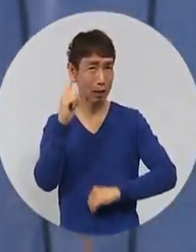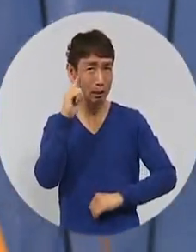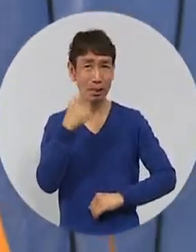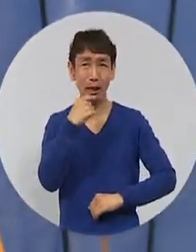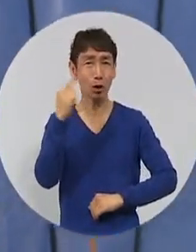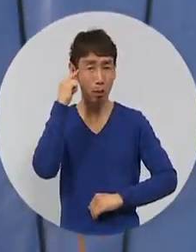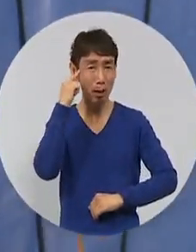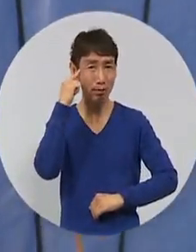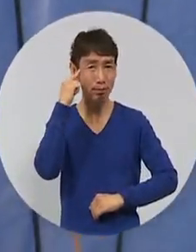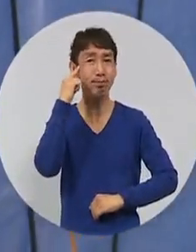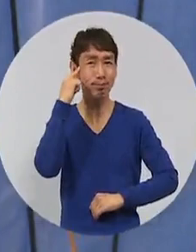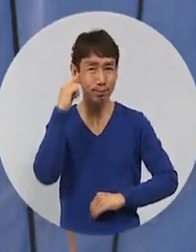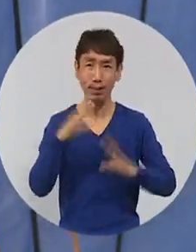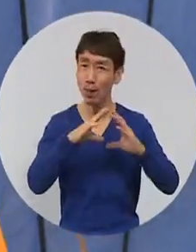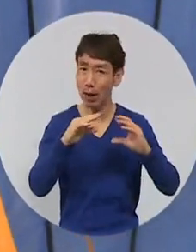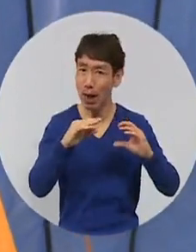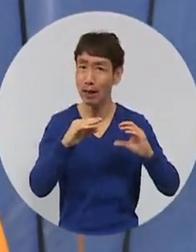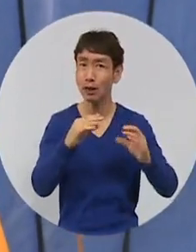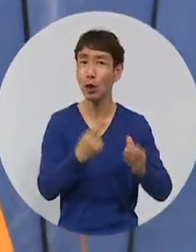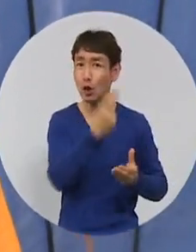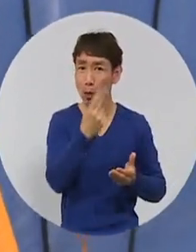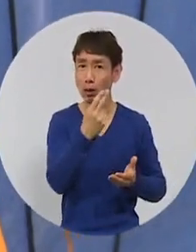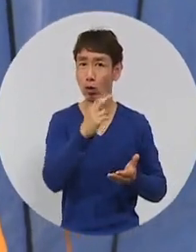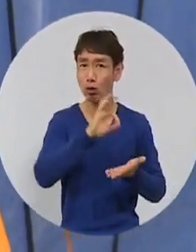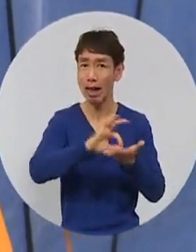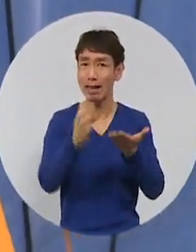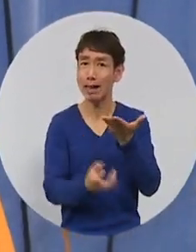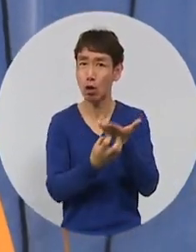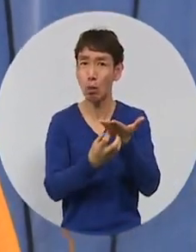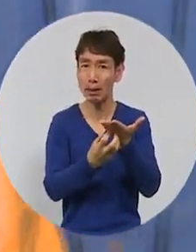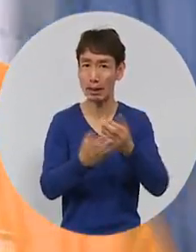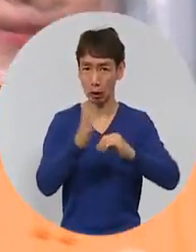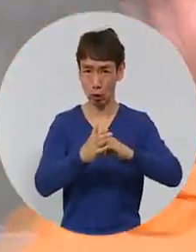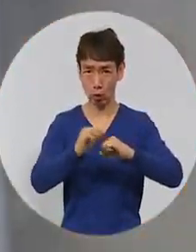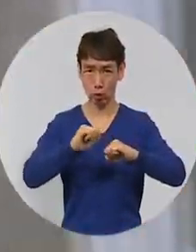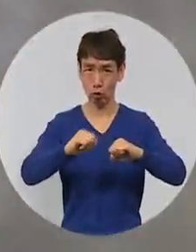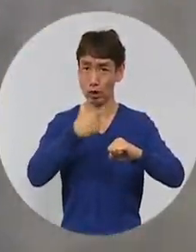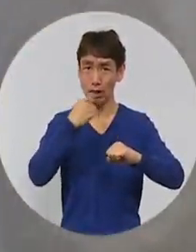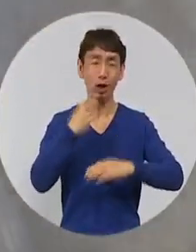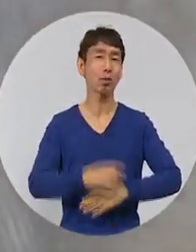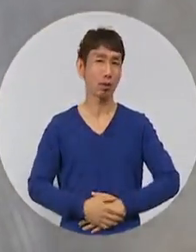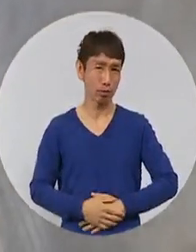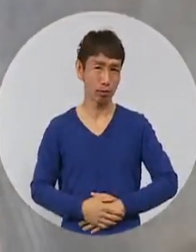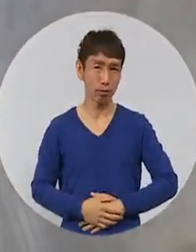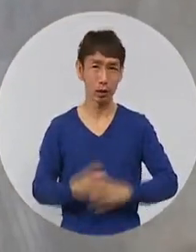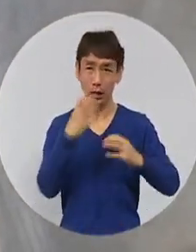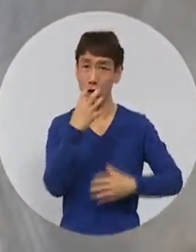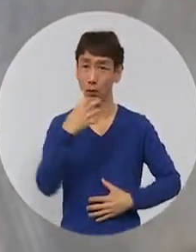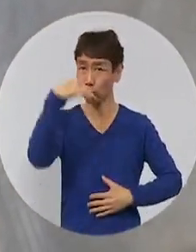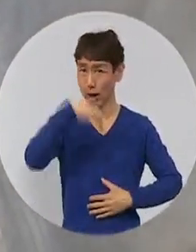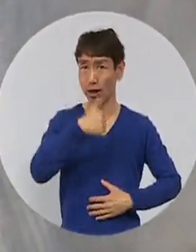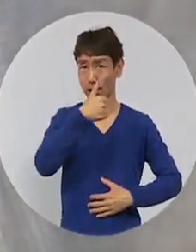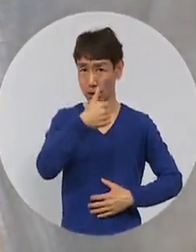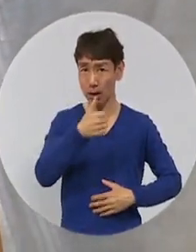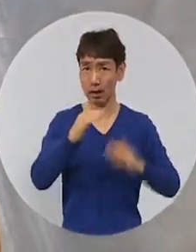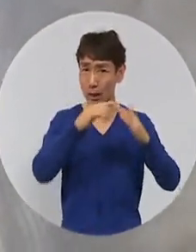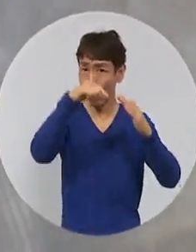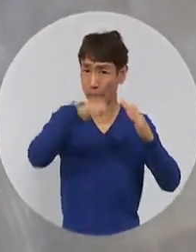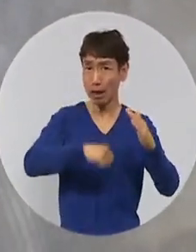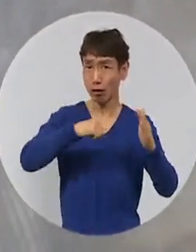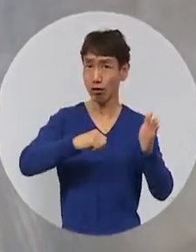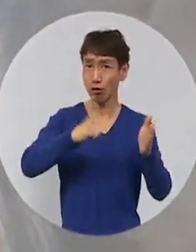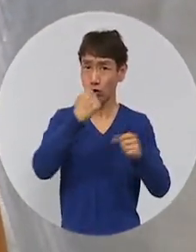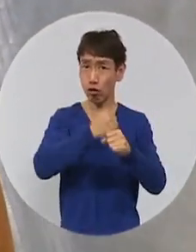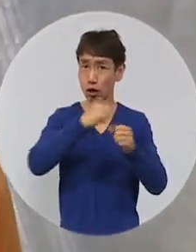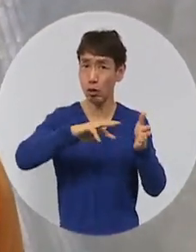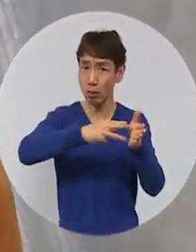かさが特徴のトマトを使って煮込み料理に生かしてみたいと思います。 渋谷さんがよくご家庭で作られているミートソースを